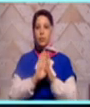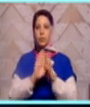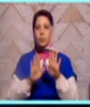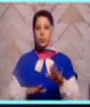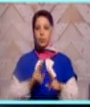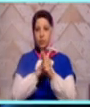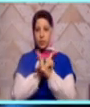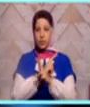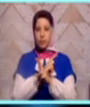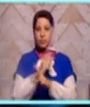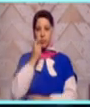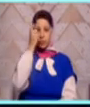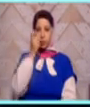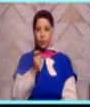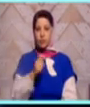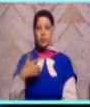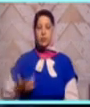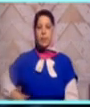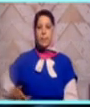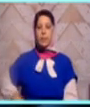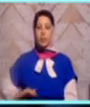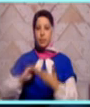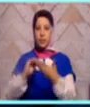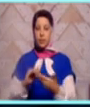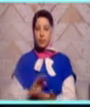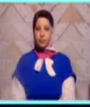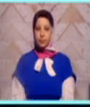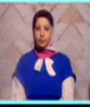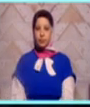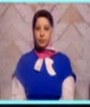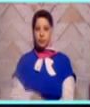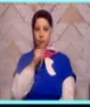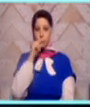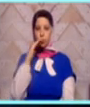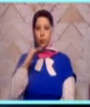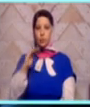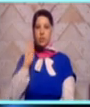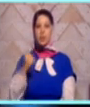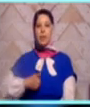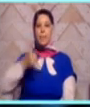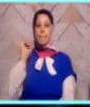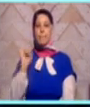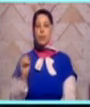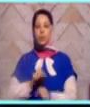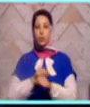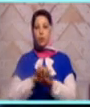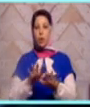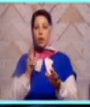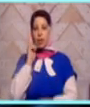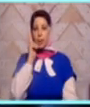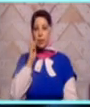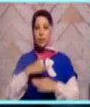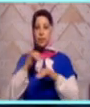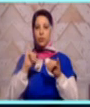غير المبرر الى صفر باذن الله في كل المحافظات. طيب يعني دكتور حسام، الحقيقه انتشر خبر على